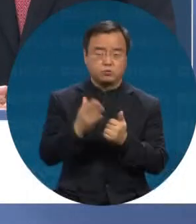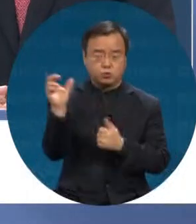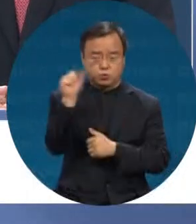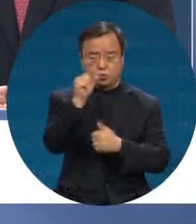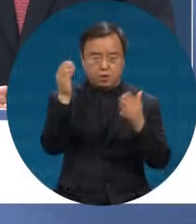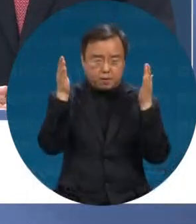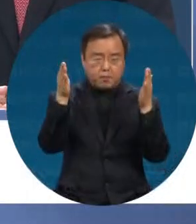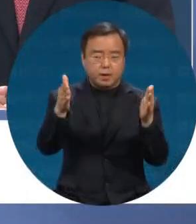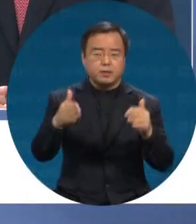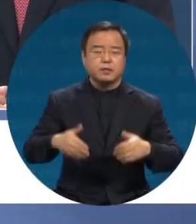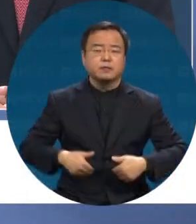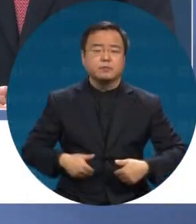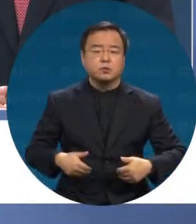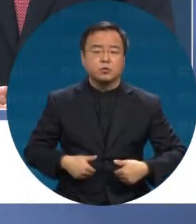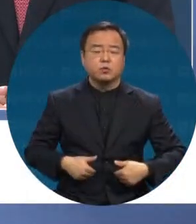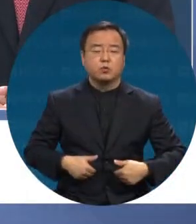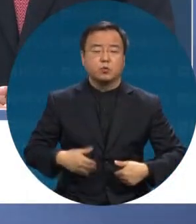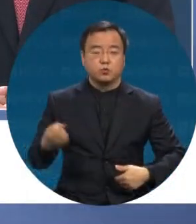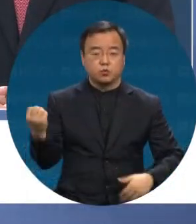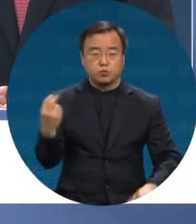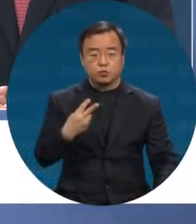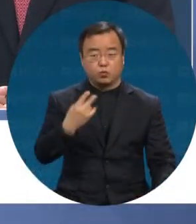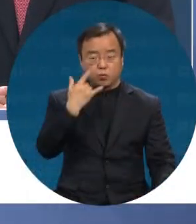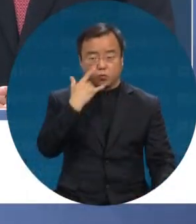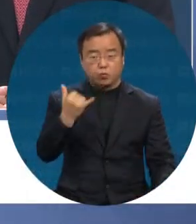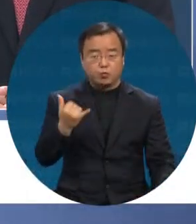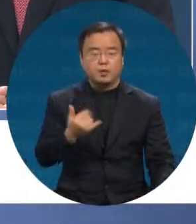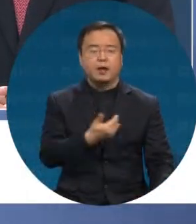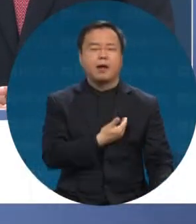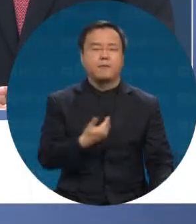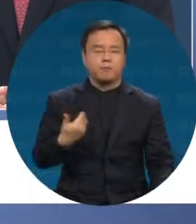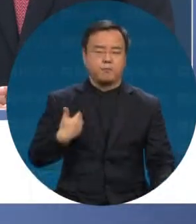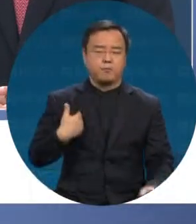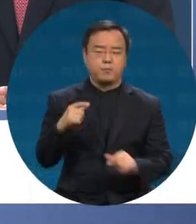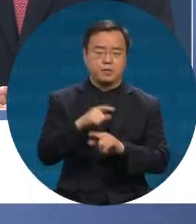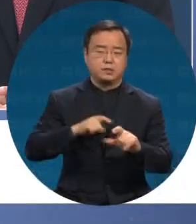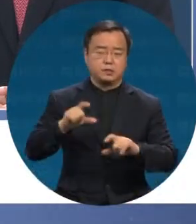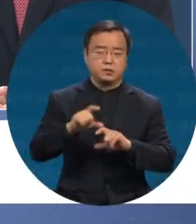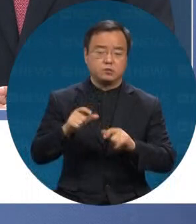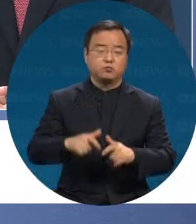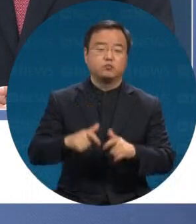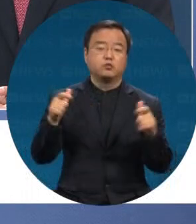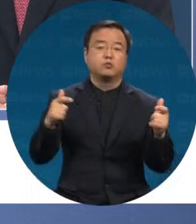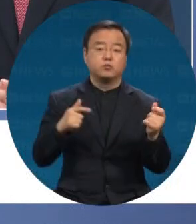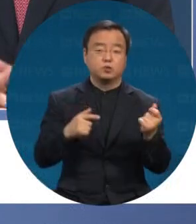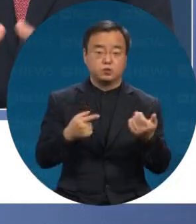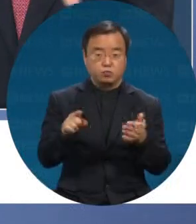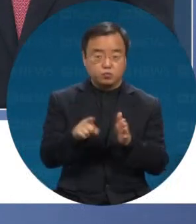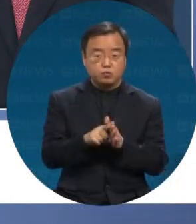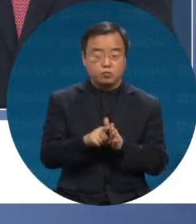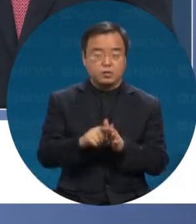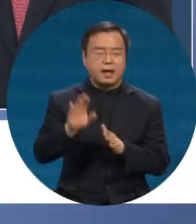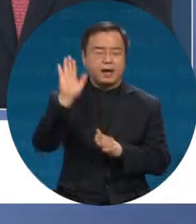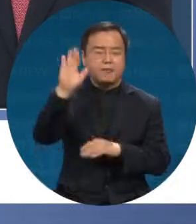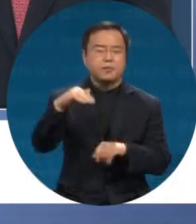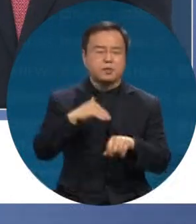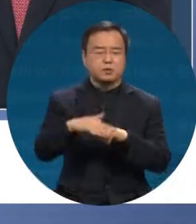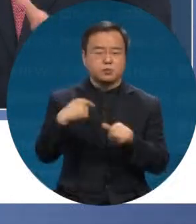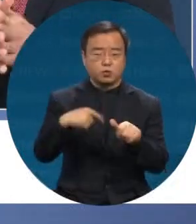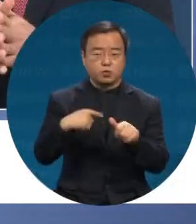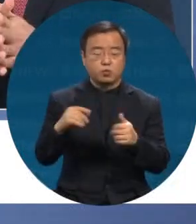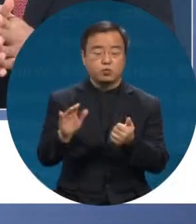들고 학부모님들의 이런 만족도를 높이기 위해서는 지금 현재 미래형 교육 돌봄입니다